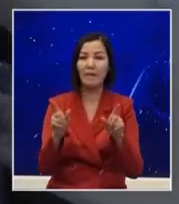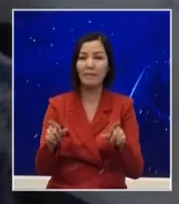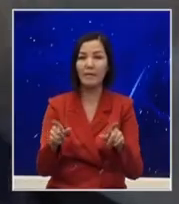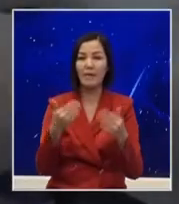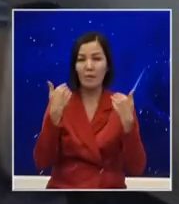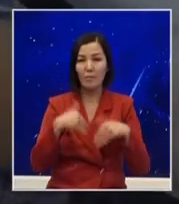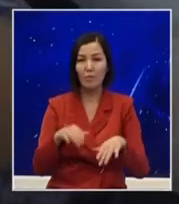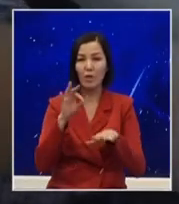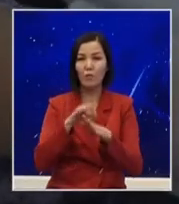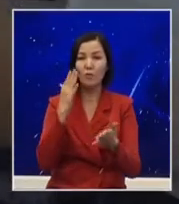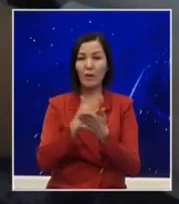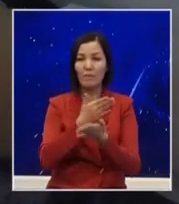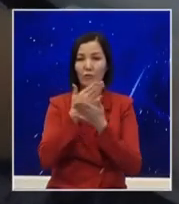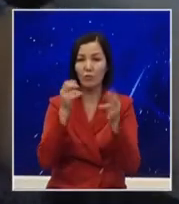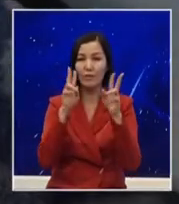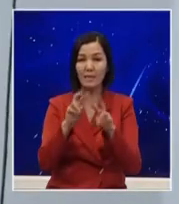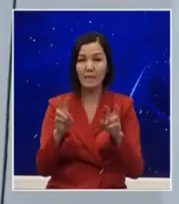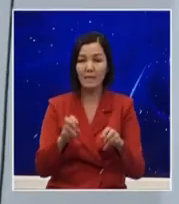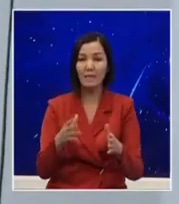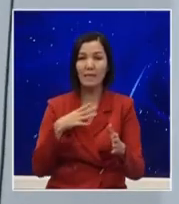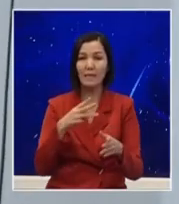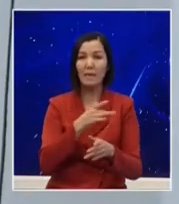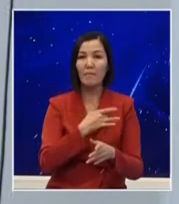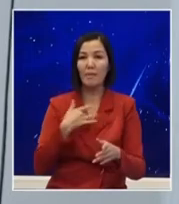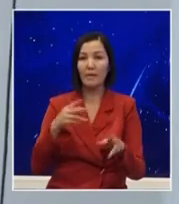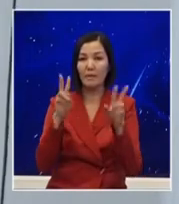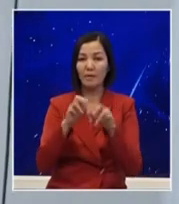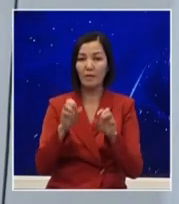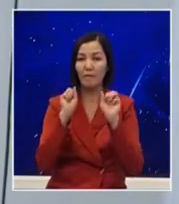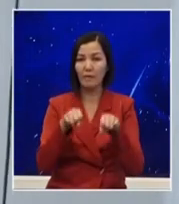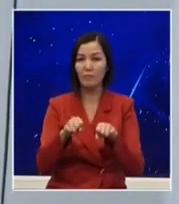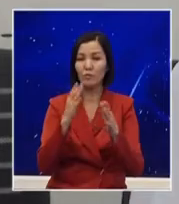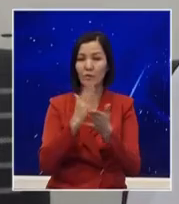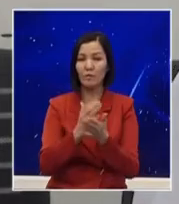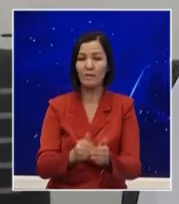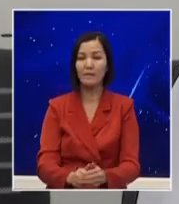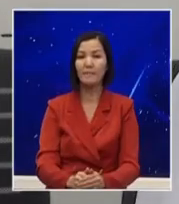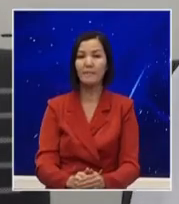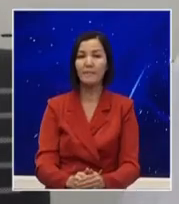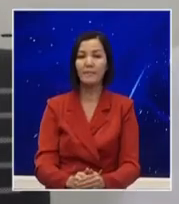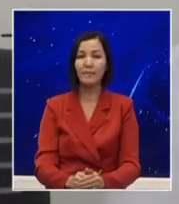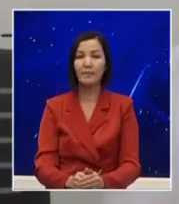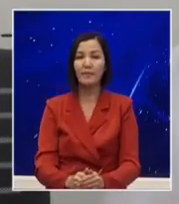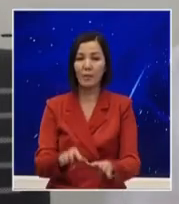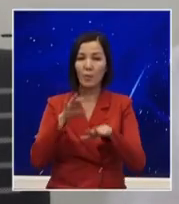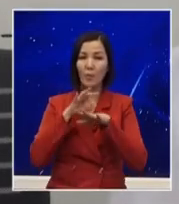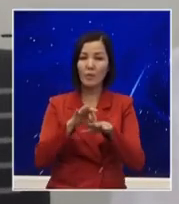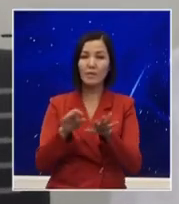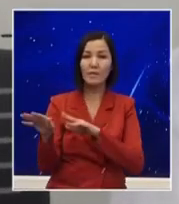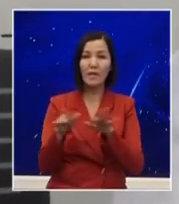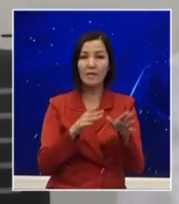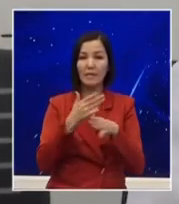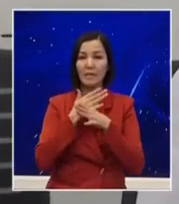қатерлі ісіктің бар жоғы тексеріледі. Және де маммография аппаратына түсуге мүмкіндік бар. Өткізіп отырған осындай акциялардың